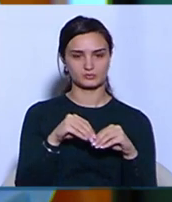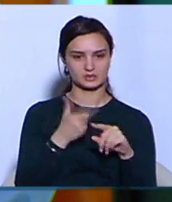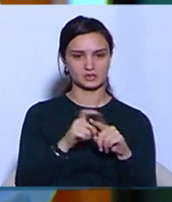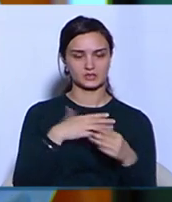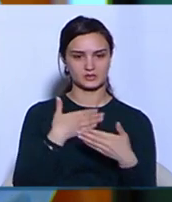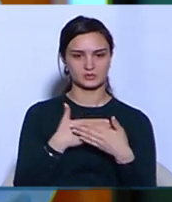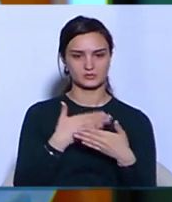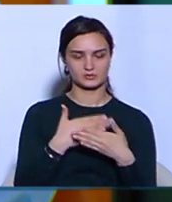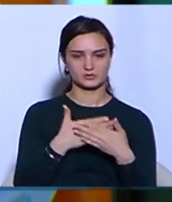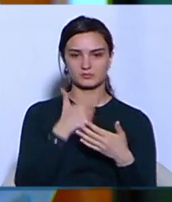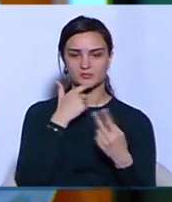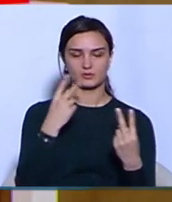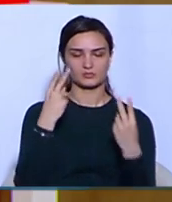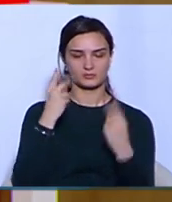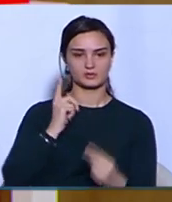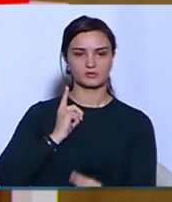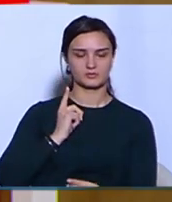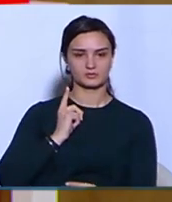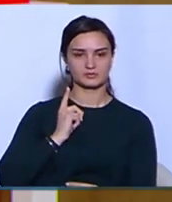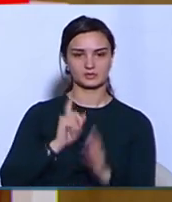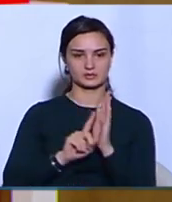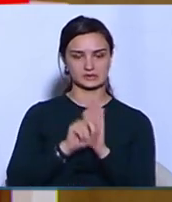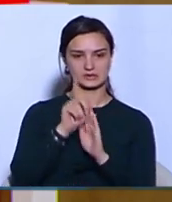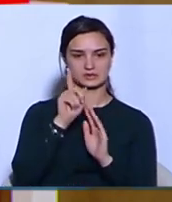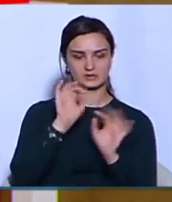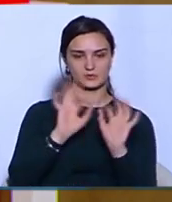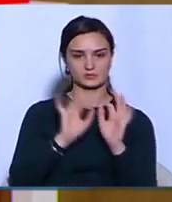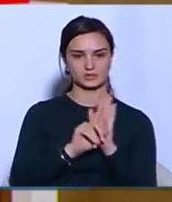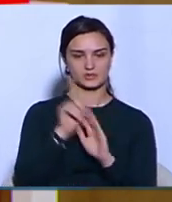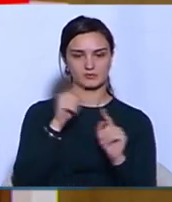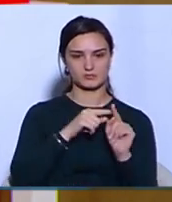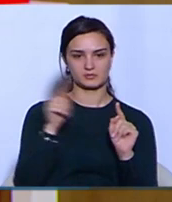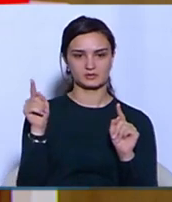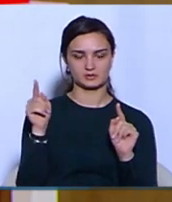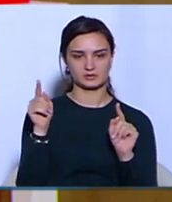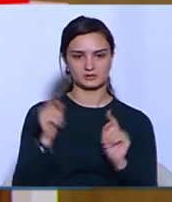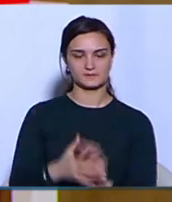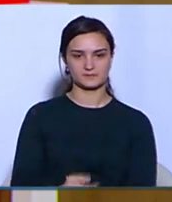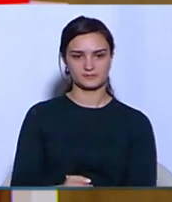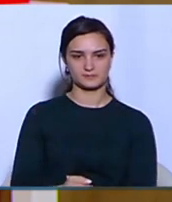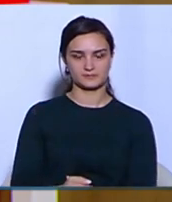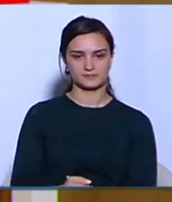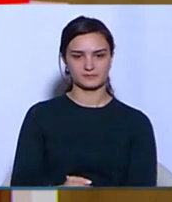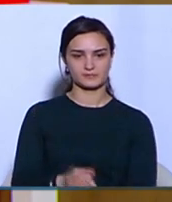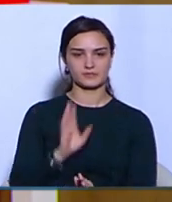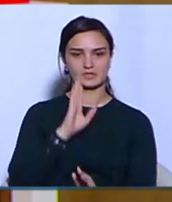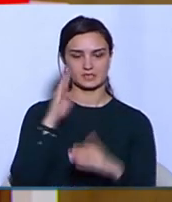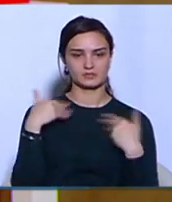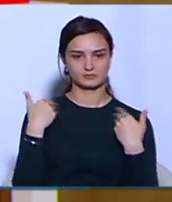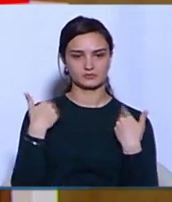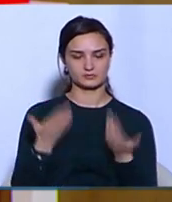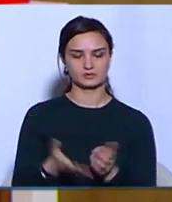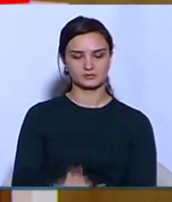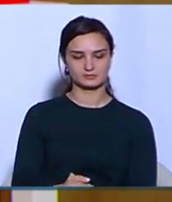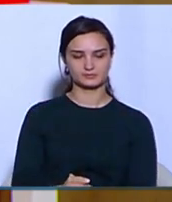აქტიურად. მაყურებელი გველოდება ჩვენი საუბრის დაწყების მომენტიდან, ამიტომ მე ყურადღებით უსმენ მას დილამშვიდობისა